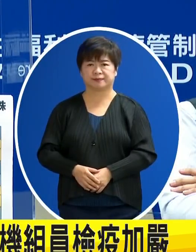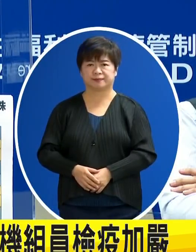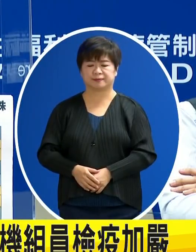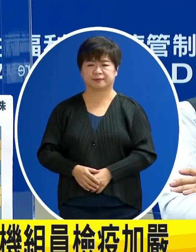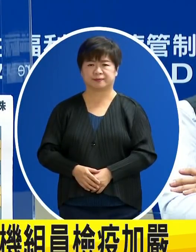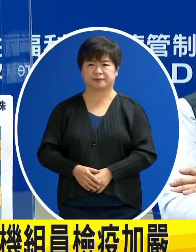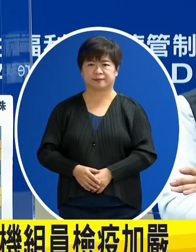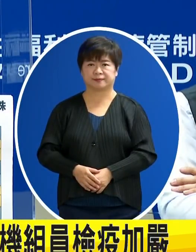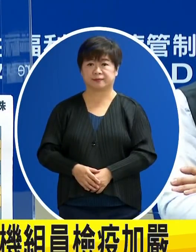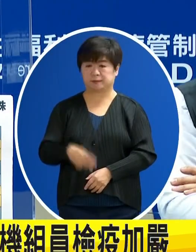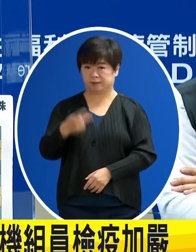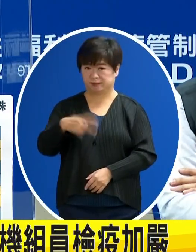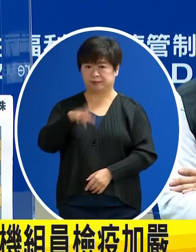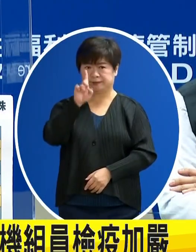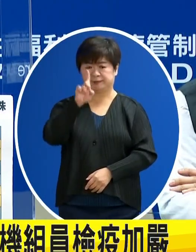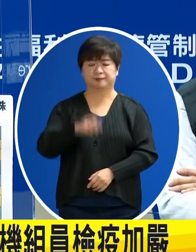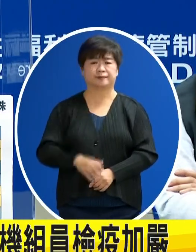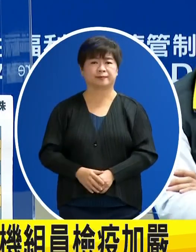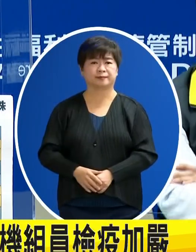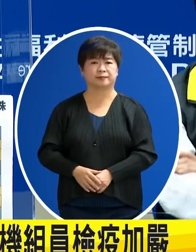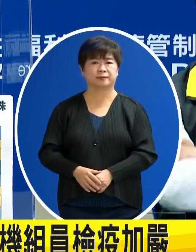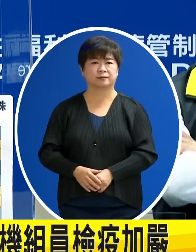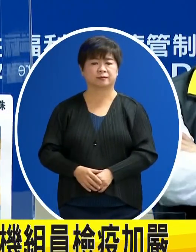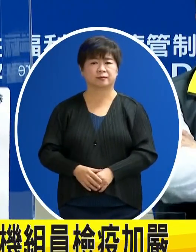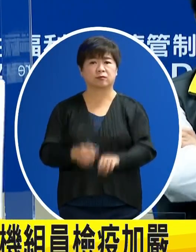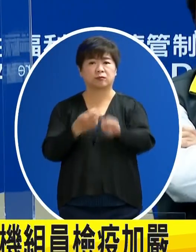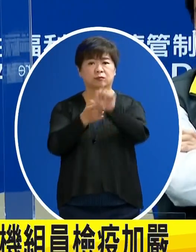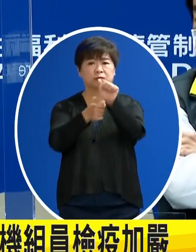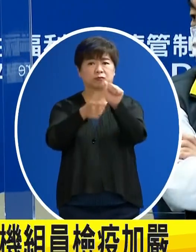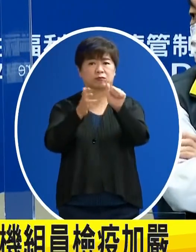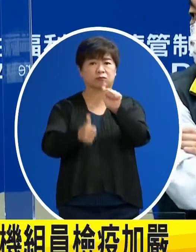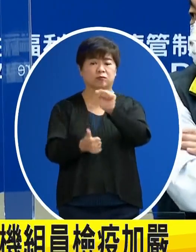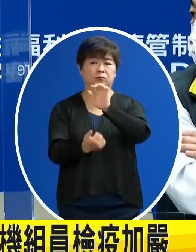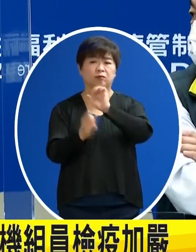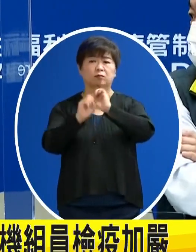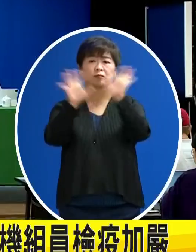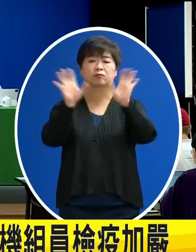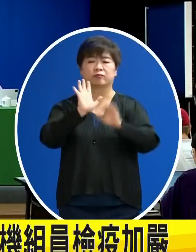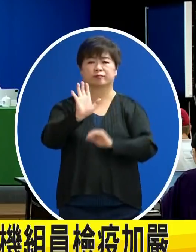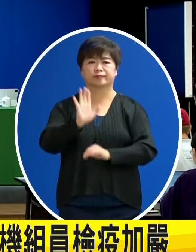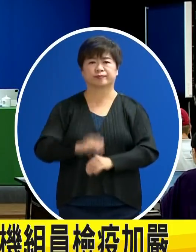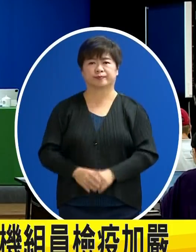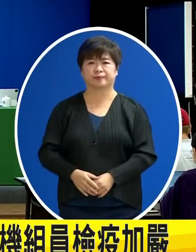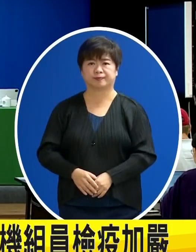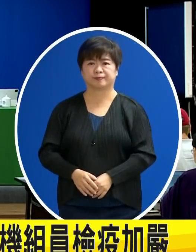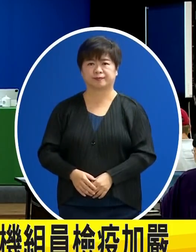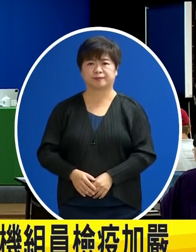那另外是有相关的是罗富要做报告，哎。